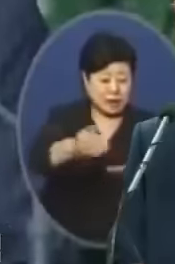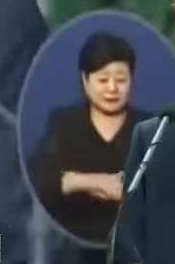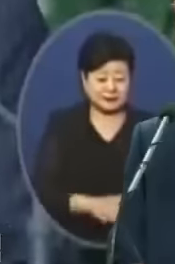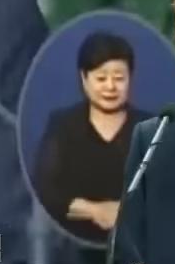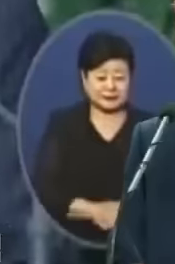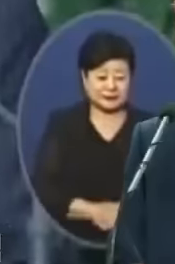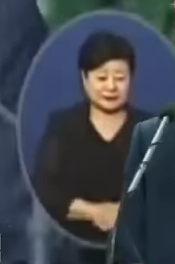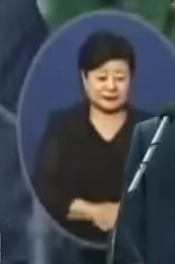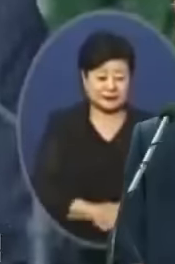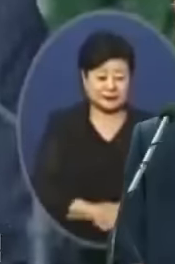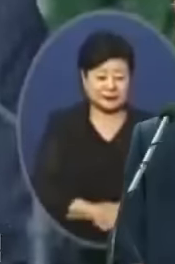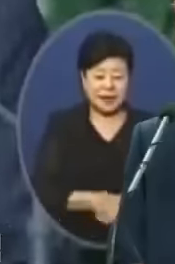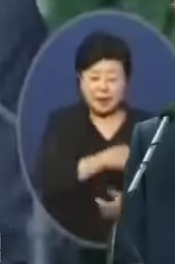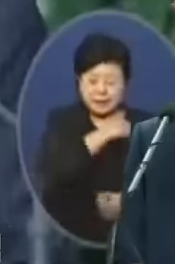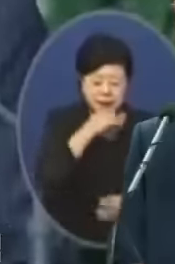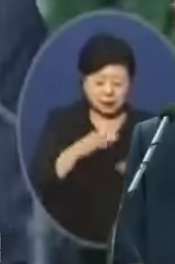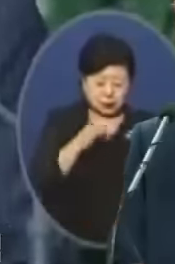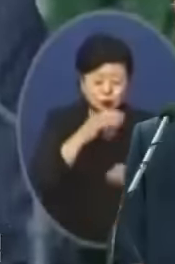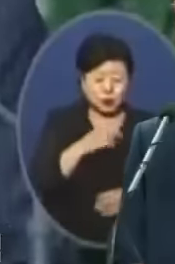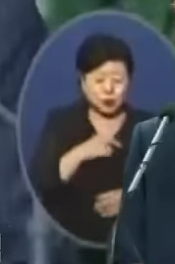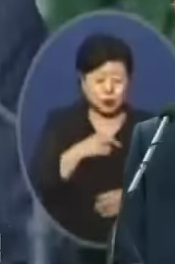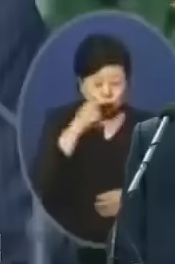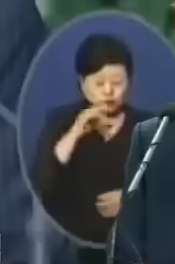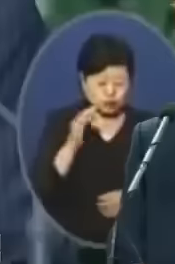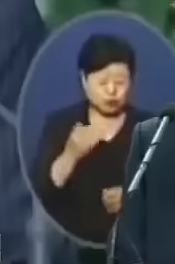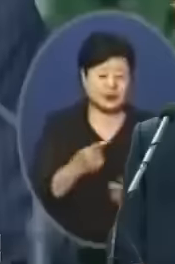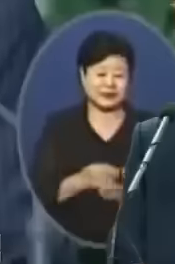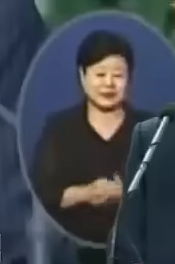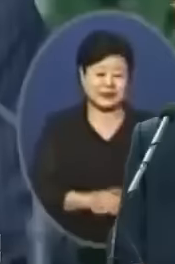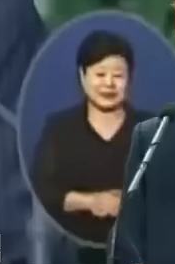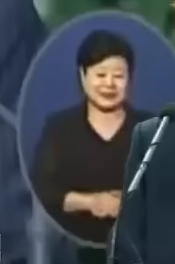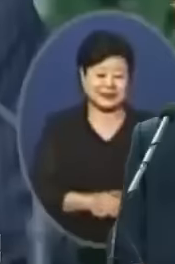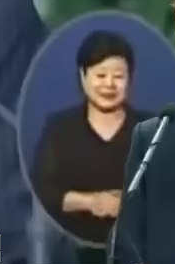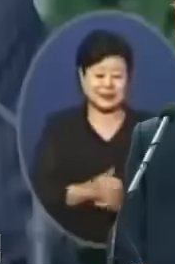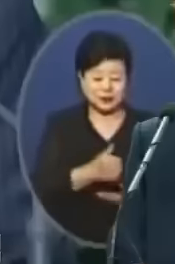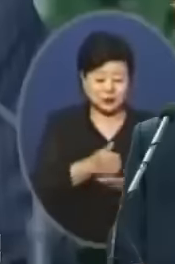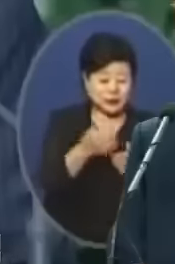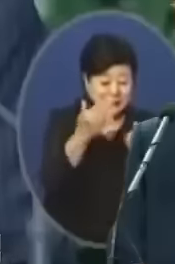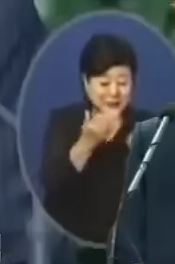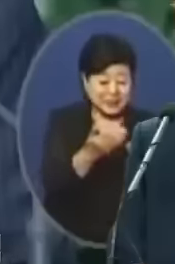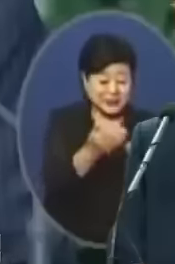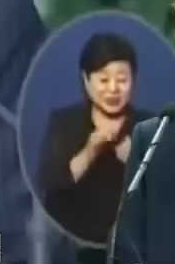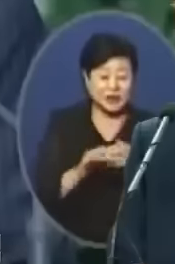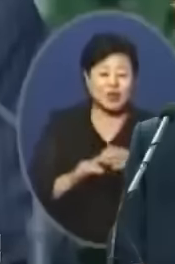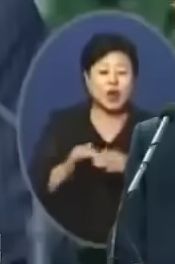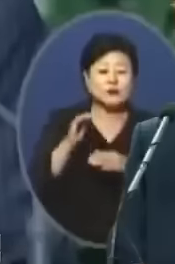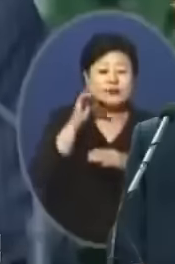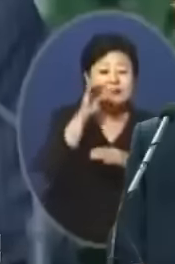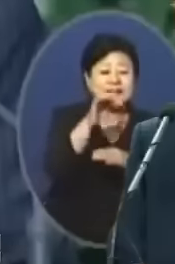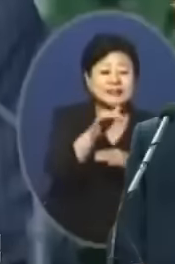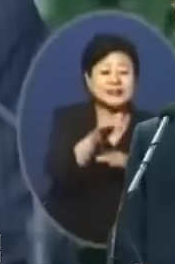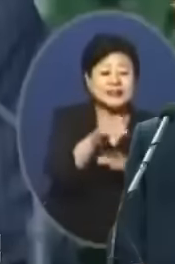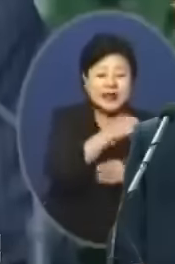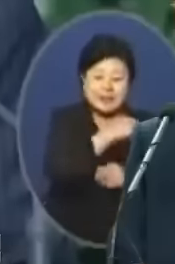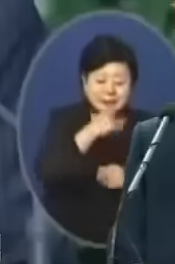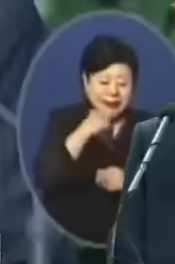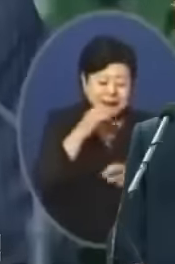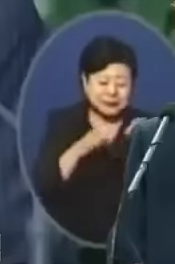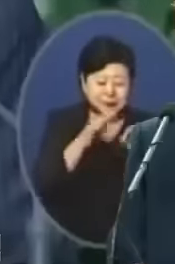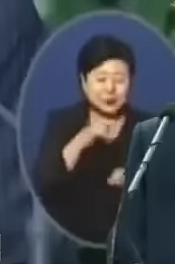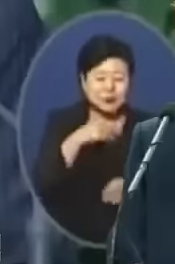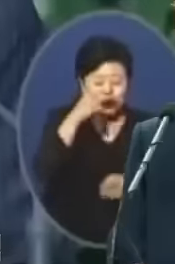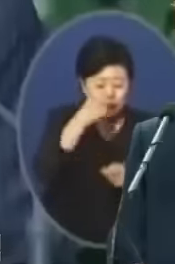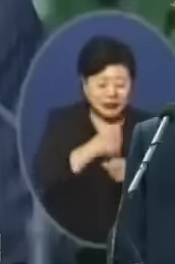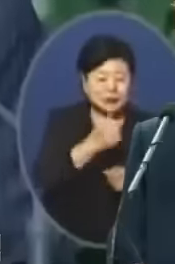주니까 맛있는 포도주가 되는 것입니다. 주님께서 넘치는 맛있는 포도주를